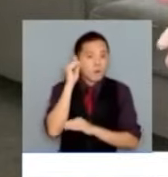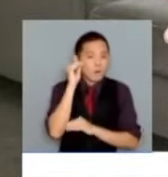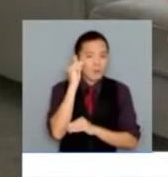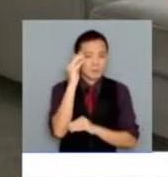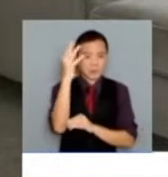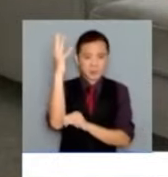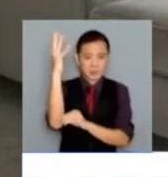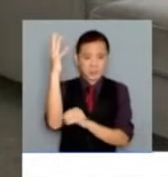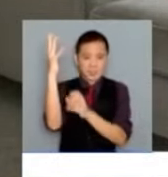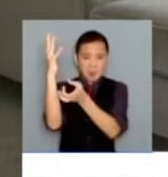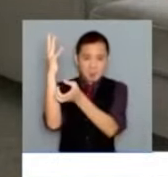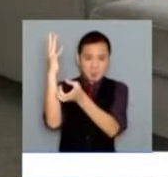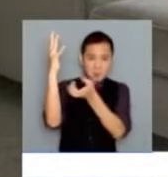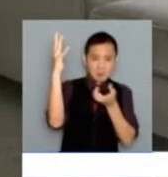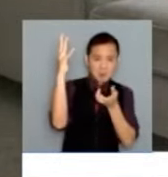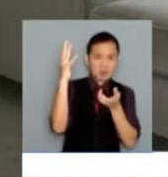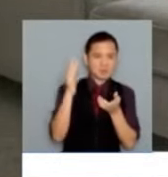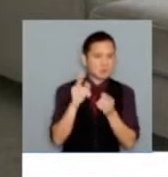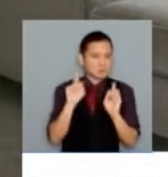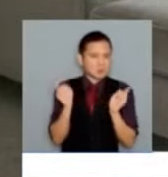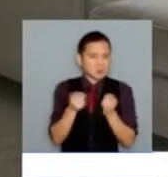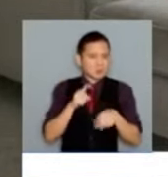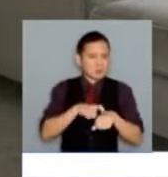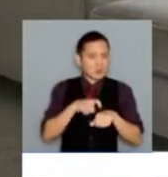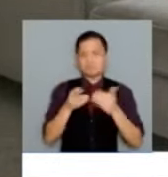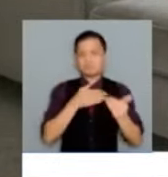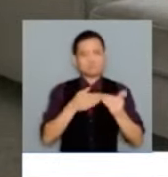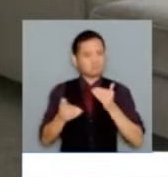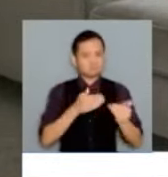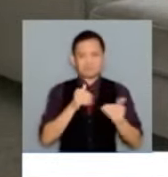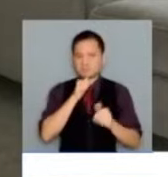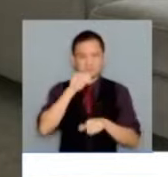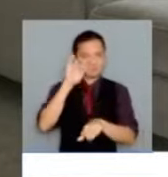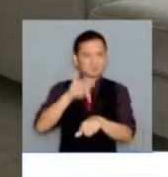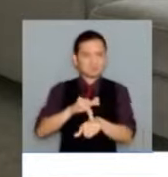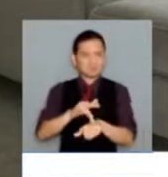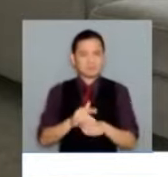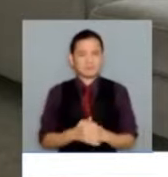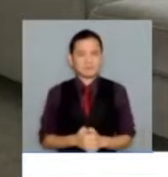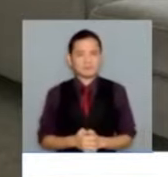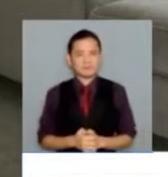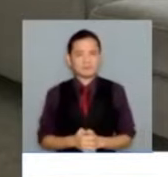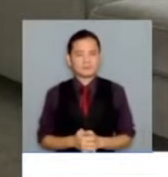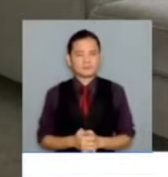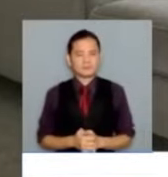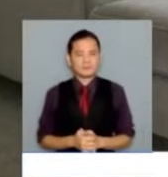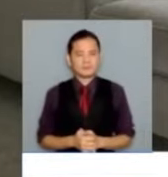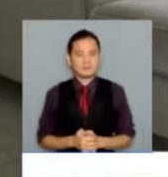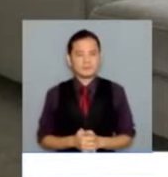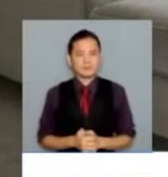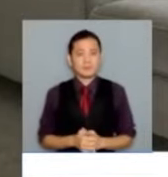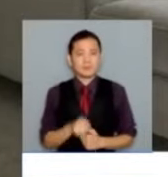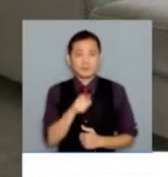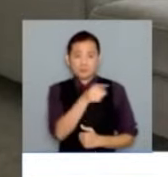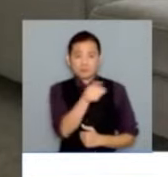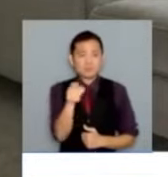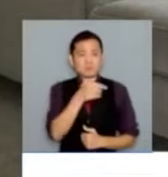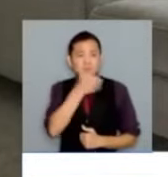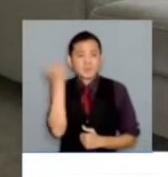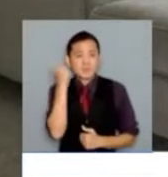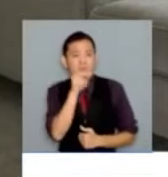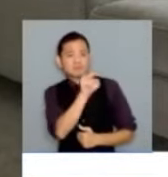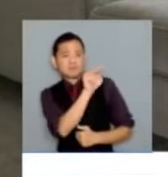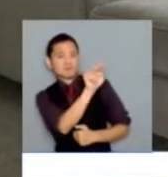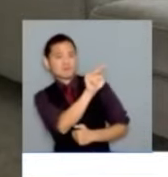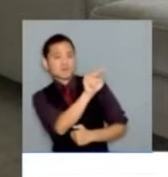for a longer period. Pero kahit na hindi nyo dinampot at kinuha, dapat siguro appreciate na lang tayo from afar dahil